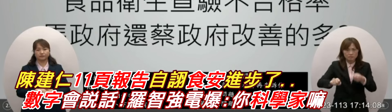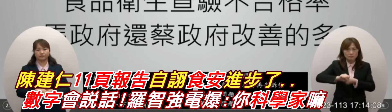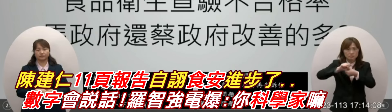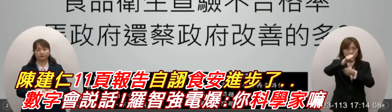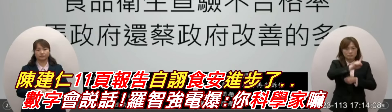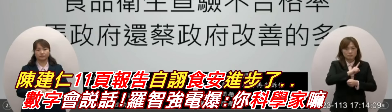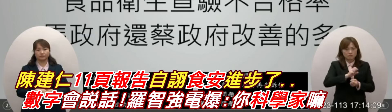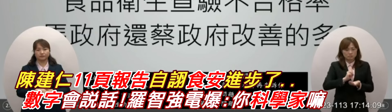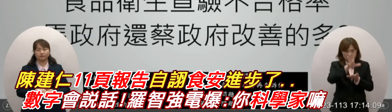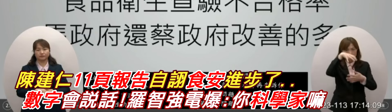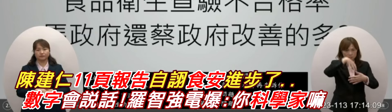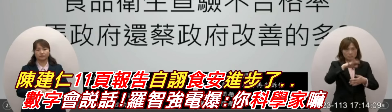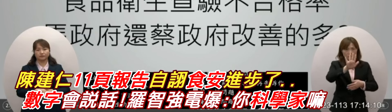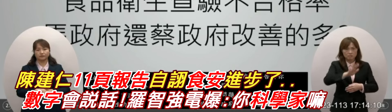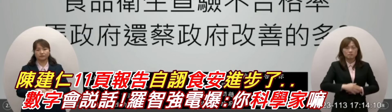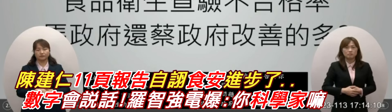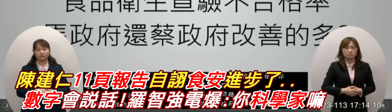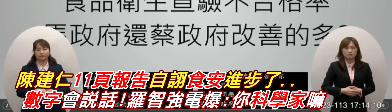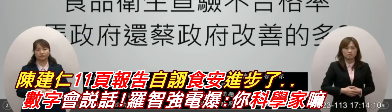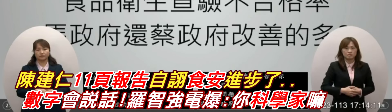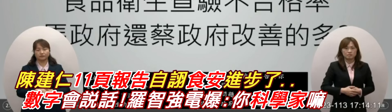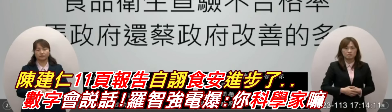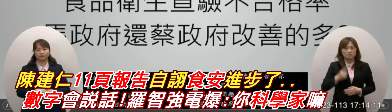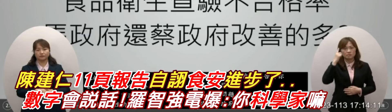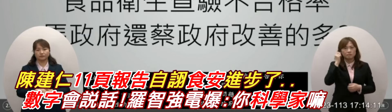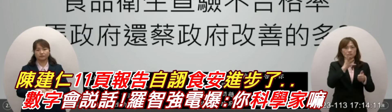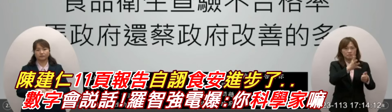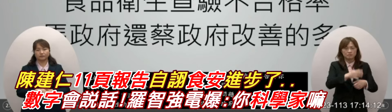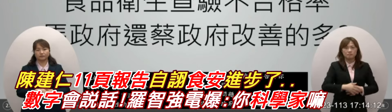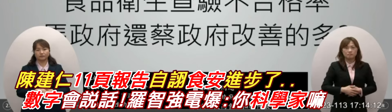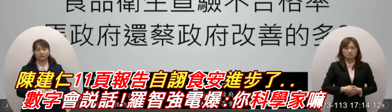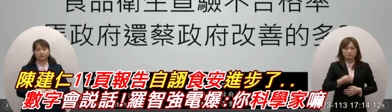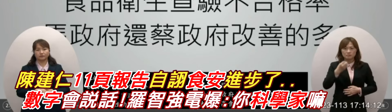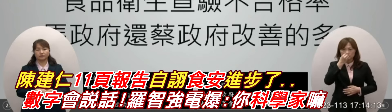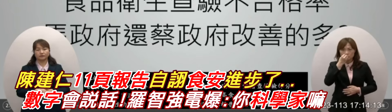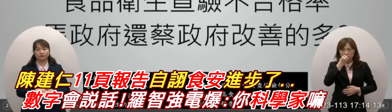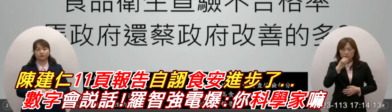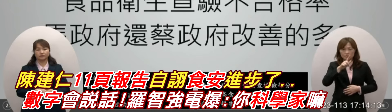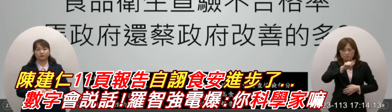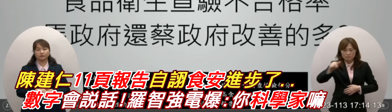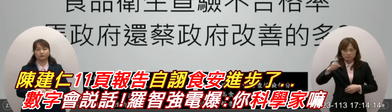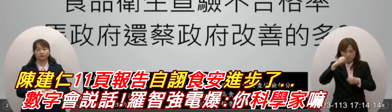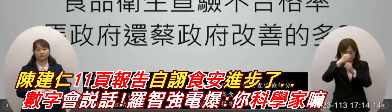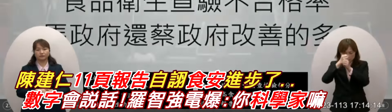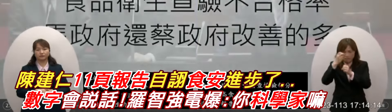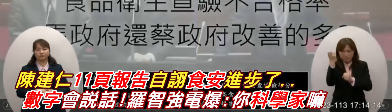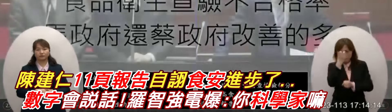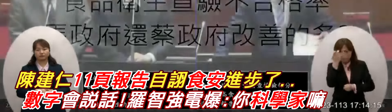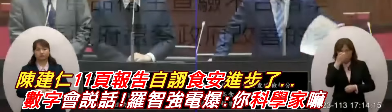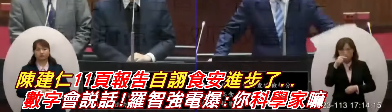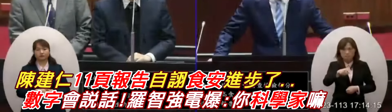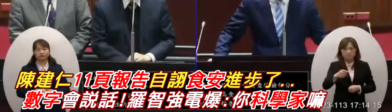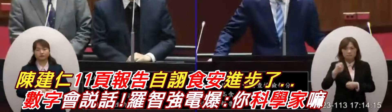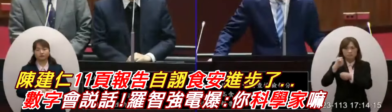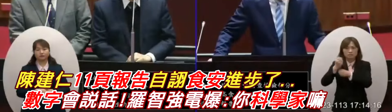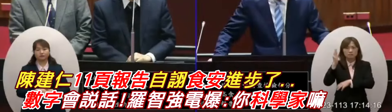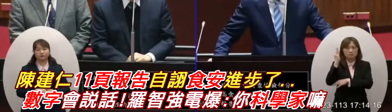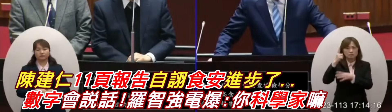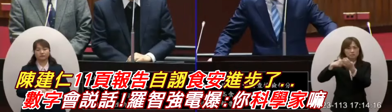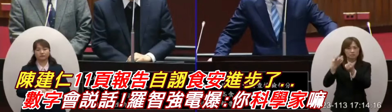面强调的嘛，对不对？那我想请问你，食品查验件数马政府时候多还是蔡政府时候